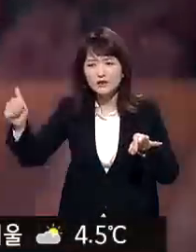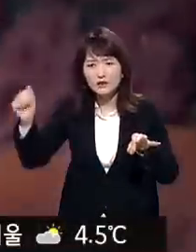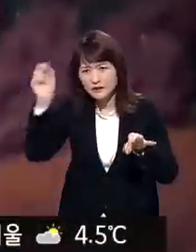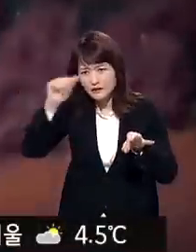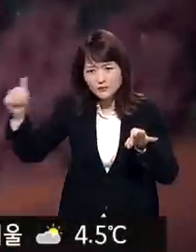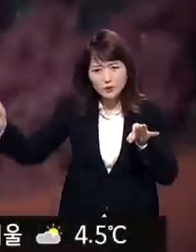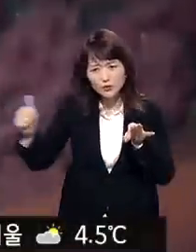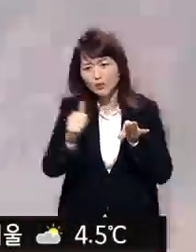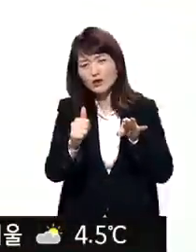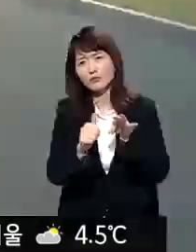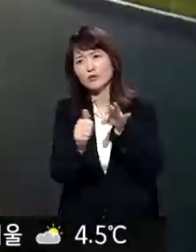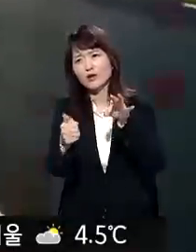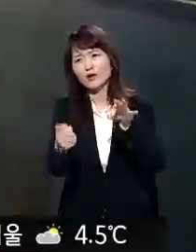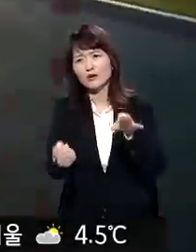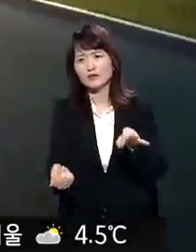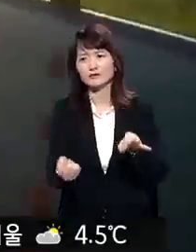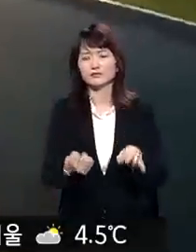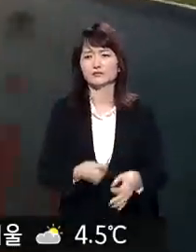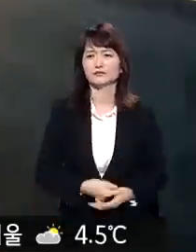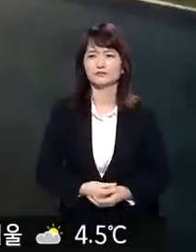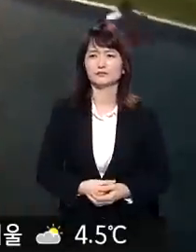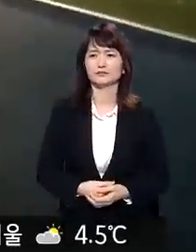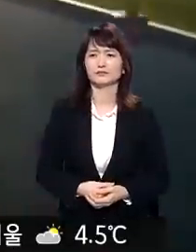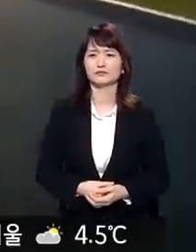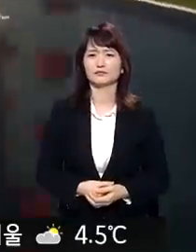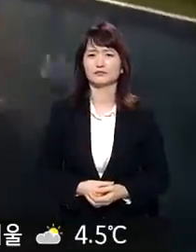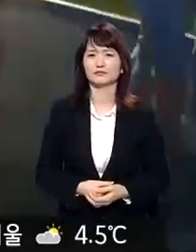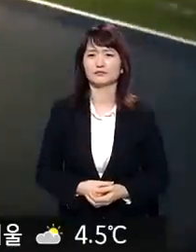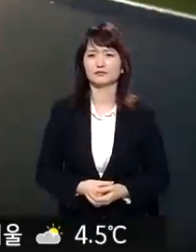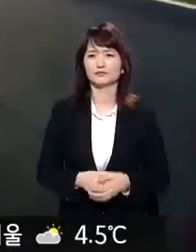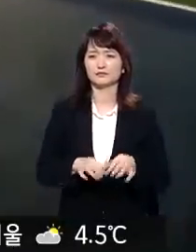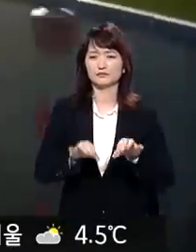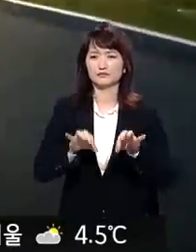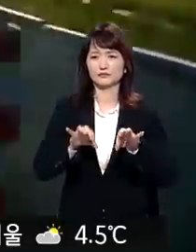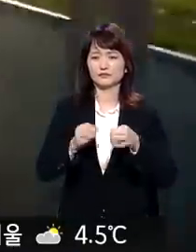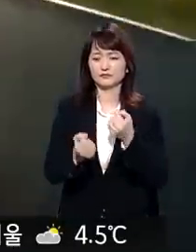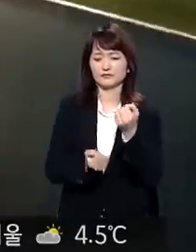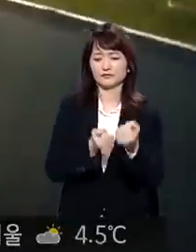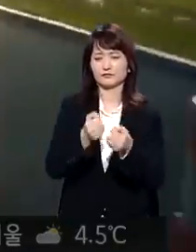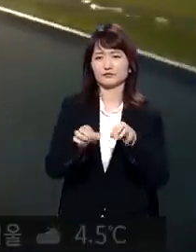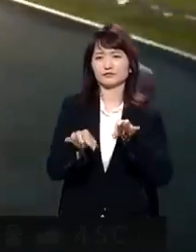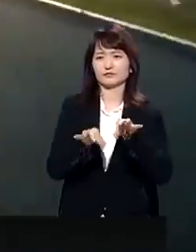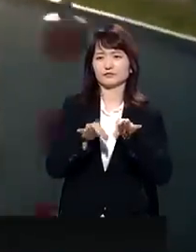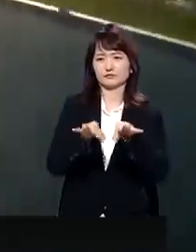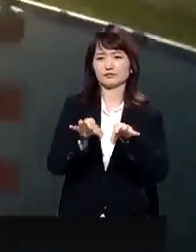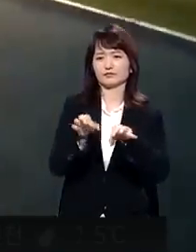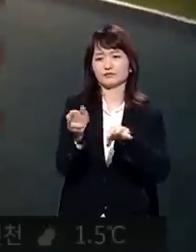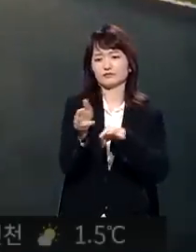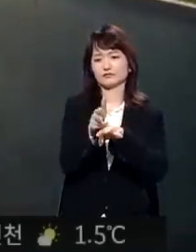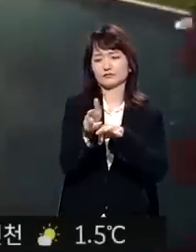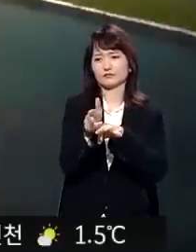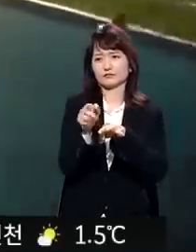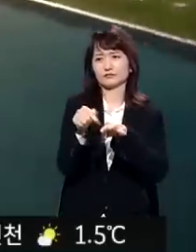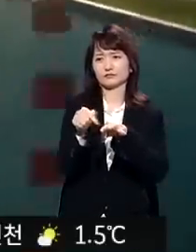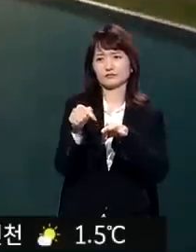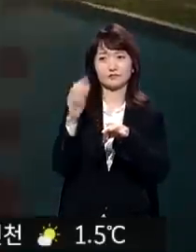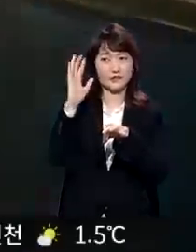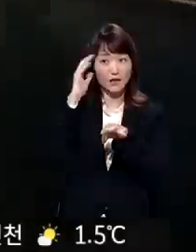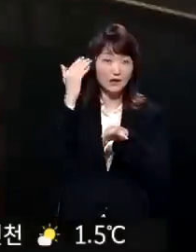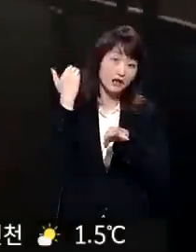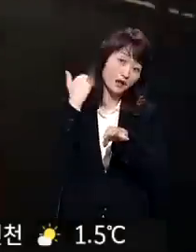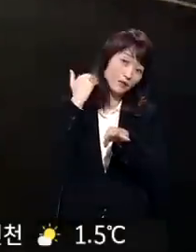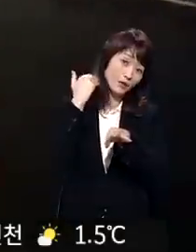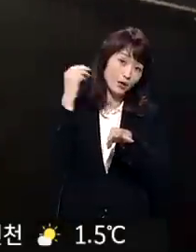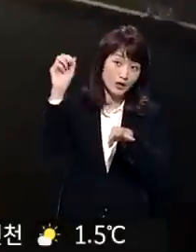쓰셨으면 좋았을 텐데요. 예, 맞습니다. 사실 자전거 블랙박스에 지금 나오고 있는데 지금 이 상황에서는 전혀 아이가 보이지 않다가 예. 지금